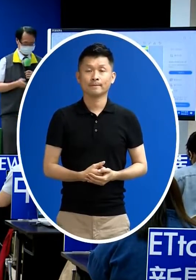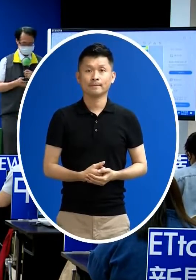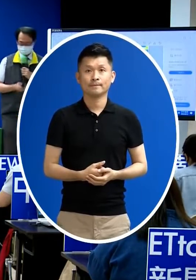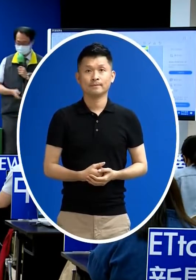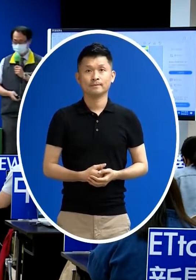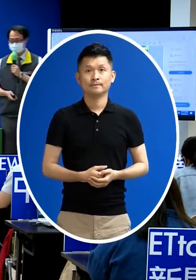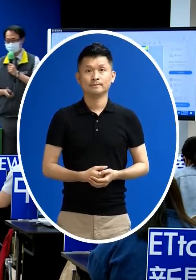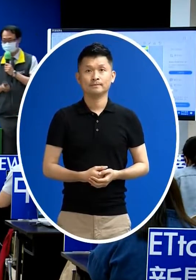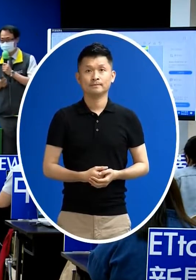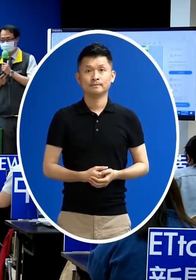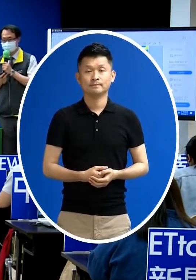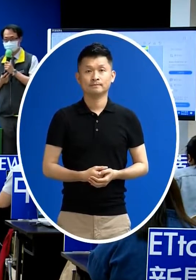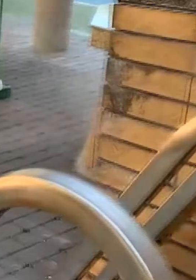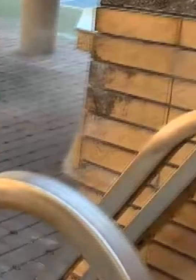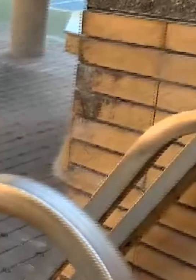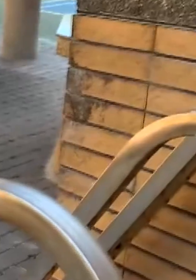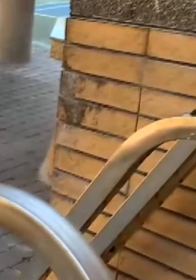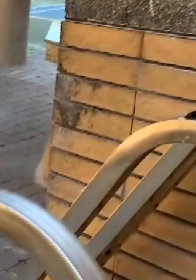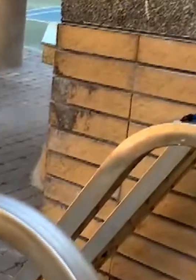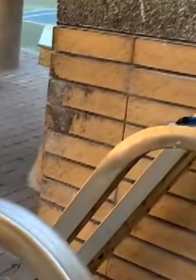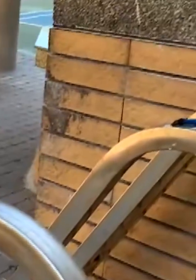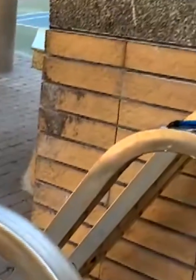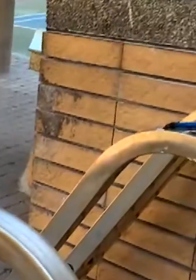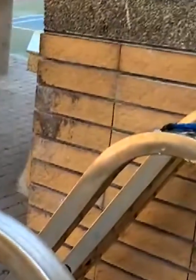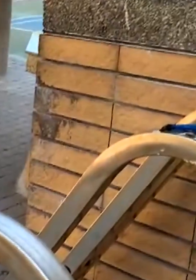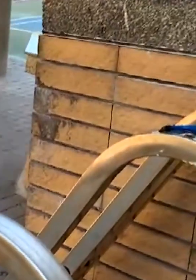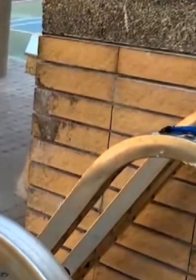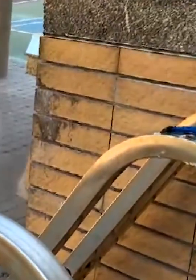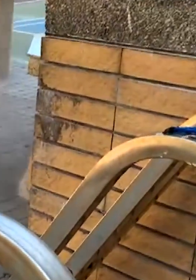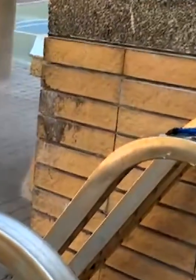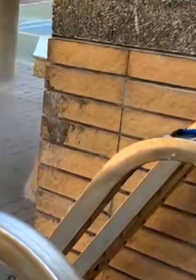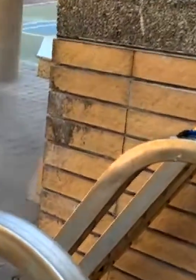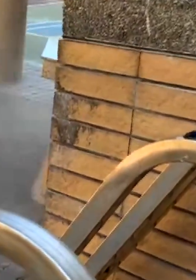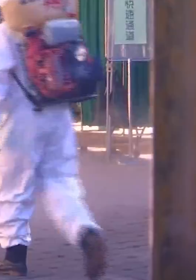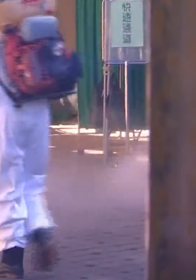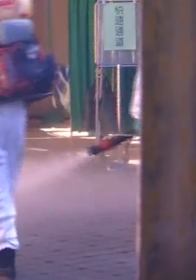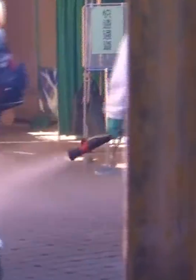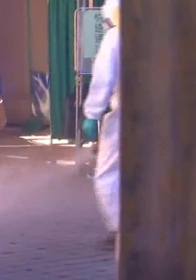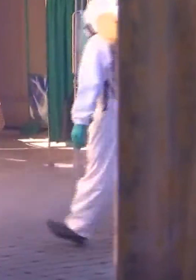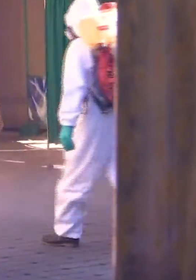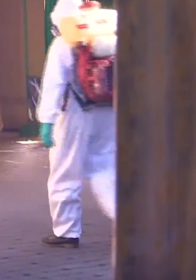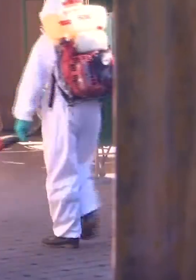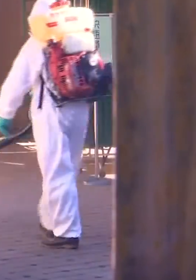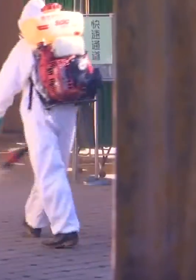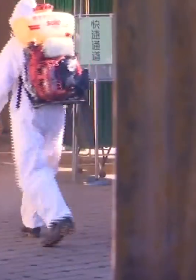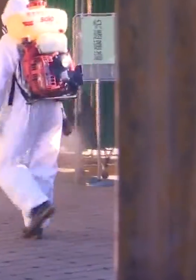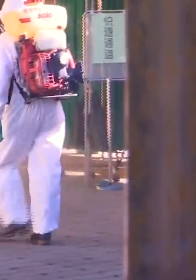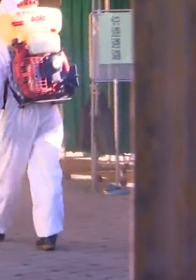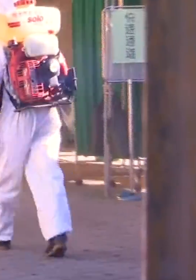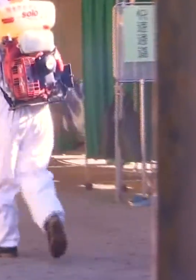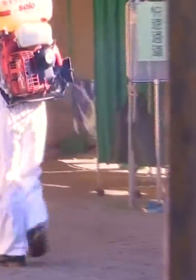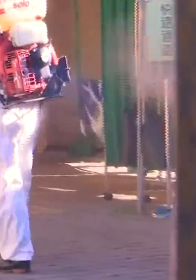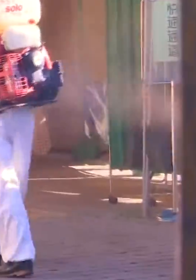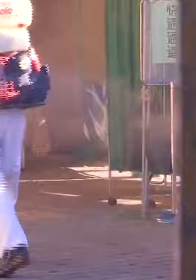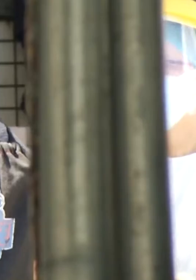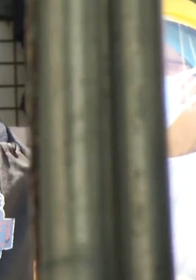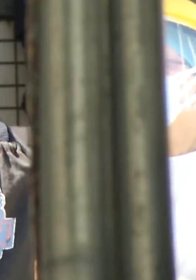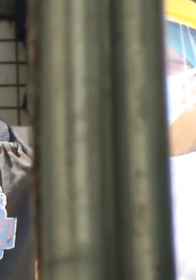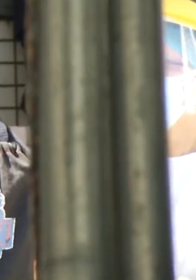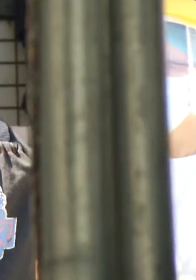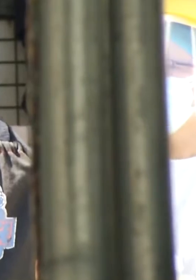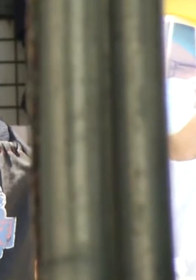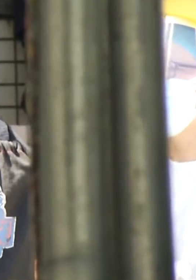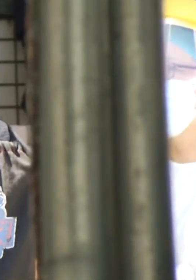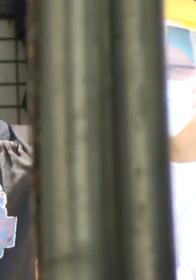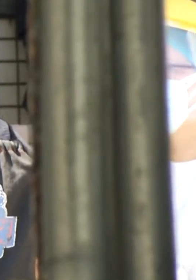本土个案创下今年新高，更超越去年三级警戒5月22号的单日721例记录。指挥中心表示，确